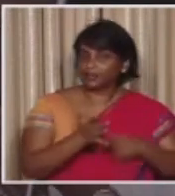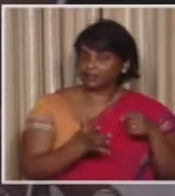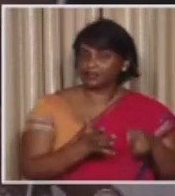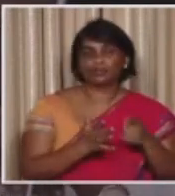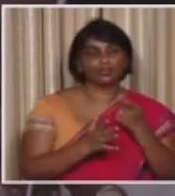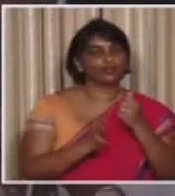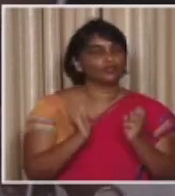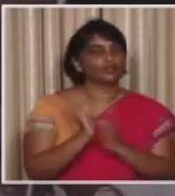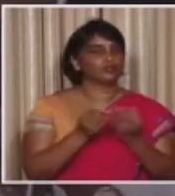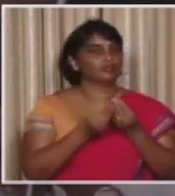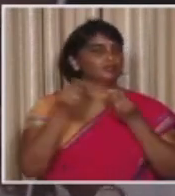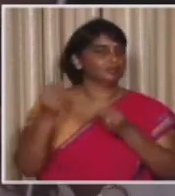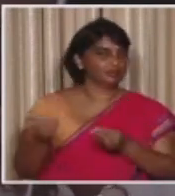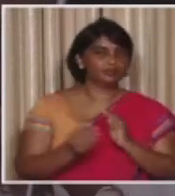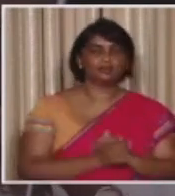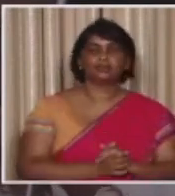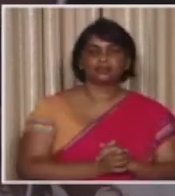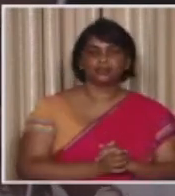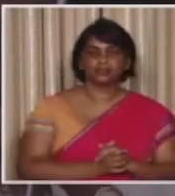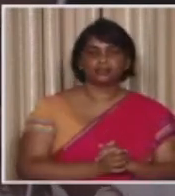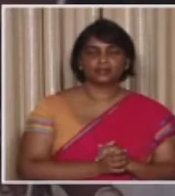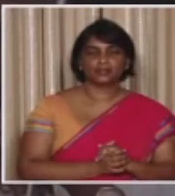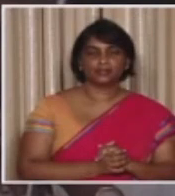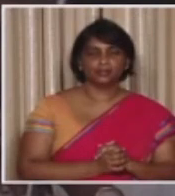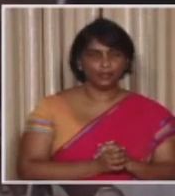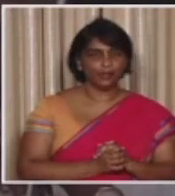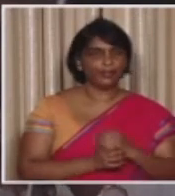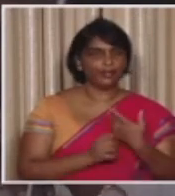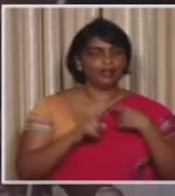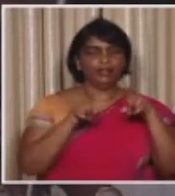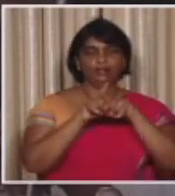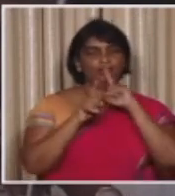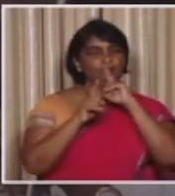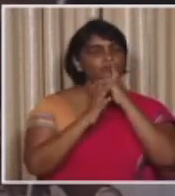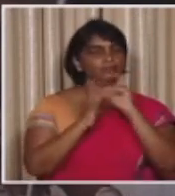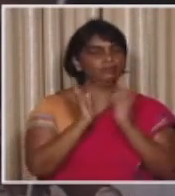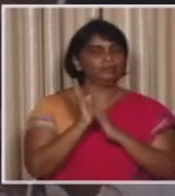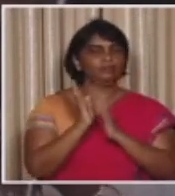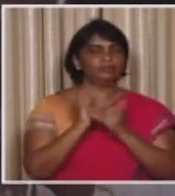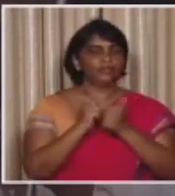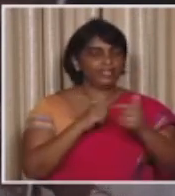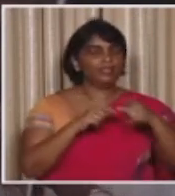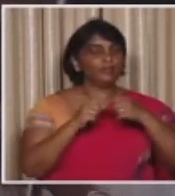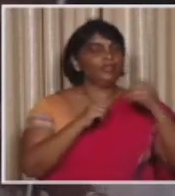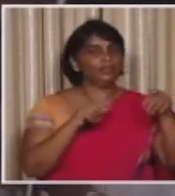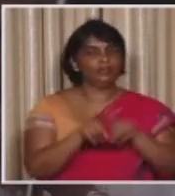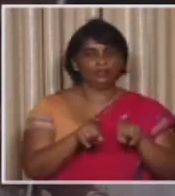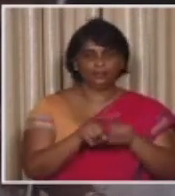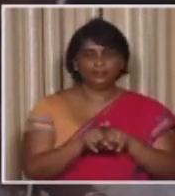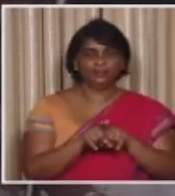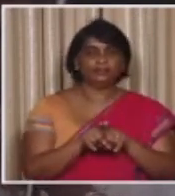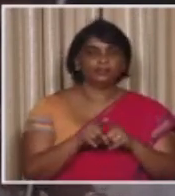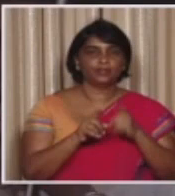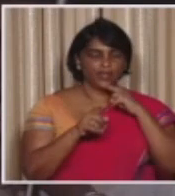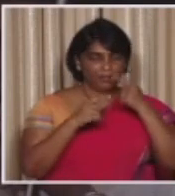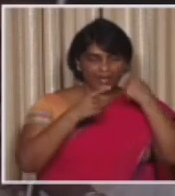ගිණුම් කාරක සභාවට එනවා දැන් මම පාවෙ වෙනකොට කෝප් කමිටුවේ සමාජික කැටරිනෝ ඔබතුමත් ඉන්නවා දැන් මේ කෝප් කමිටුවේ සමාජික හැටියට